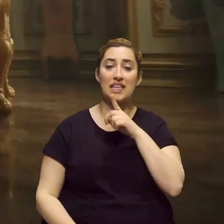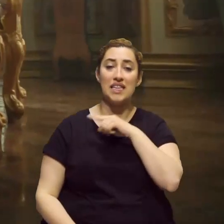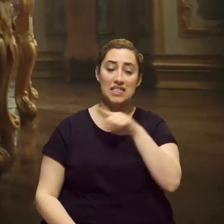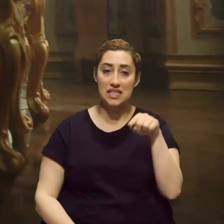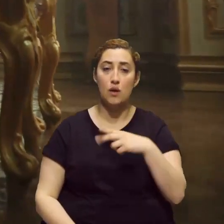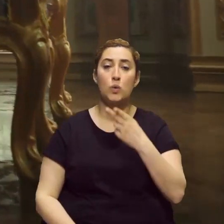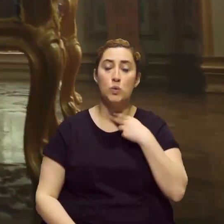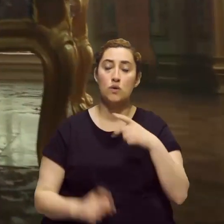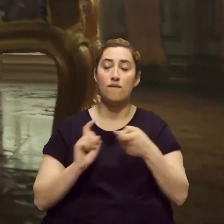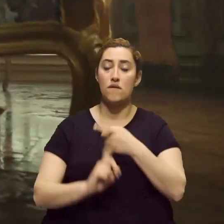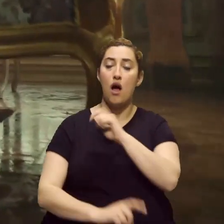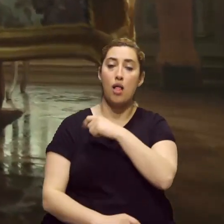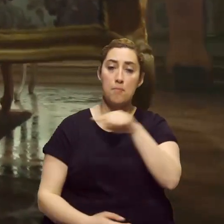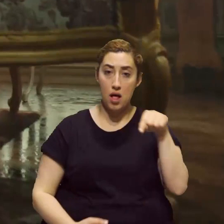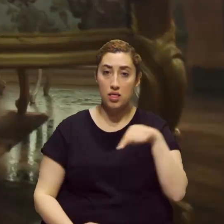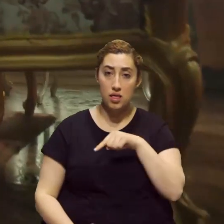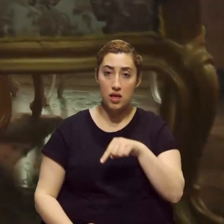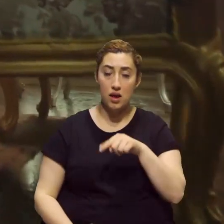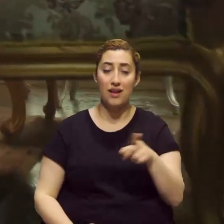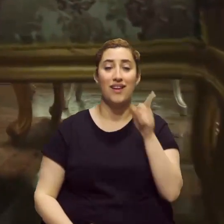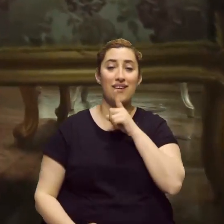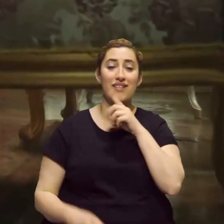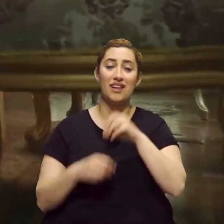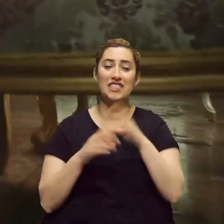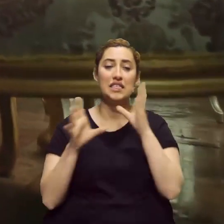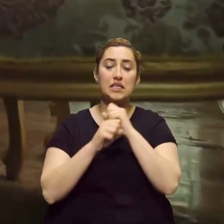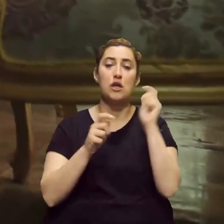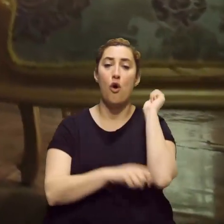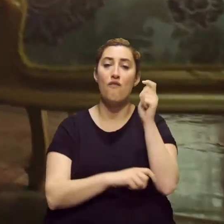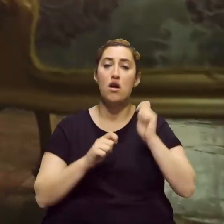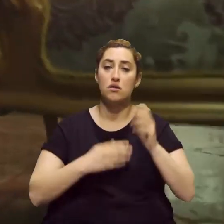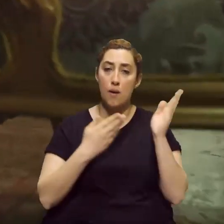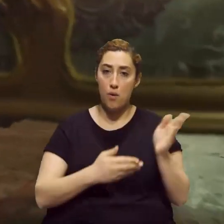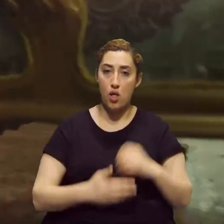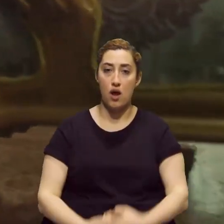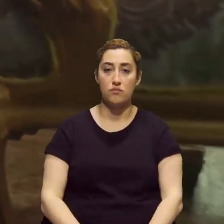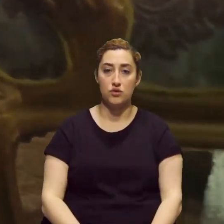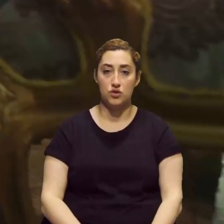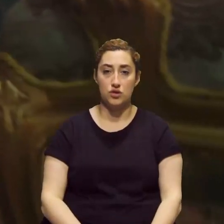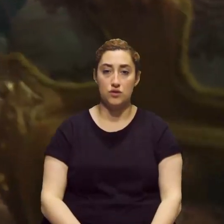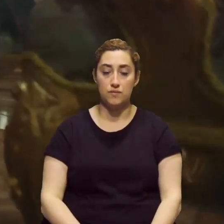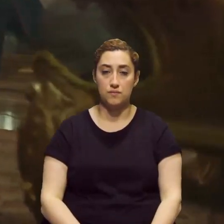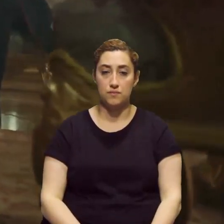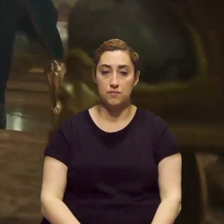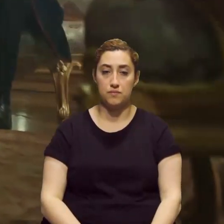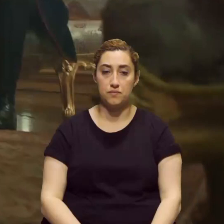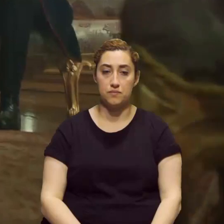İngilizler, Ruslar ve Almanlarla Londra'da gizli bir konferans düzenliyorlarmış. Kanepede